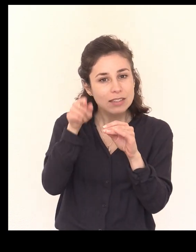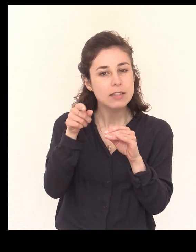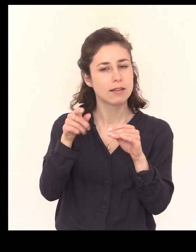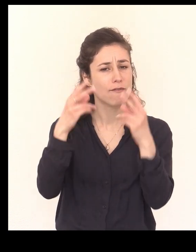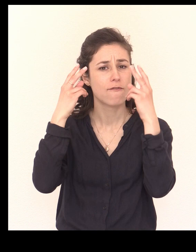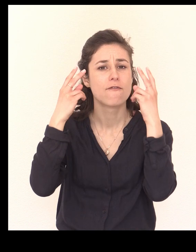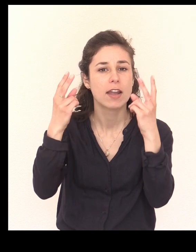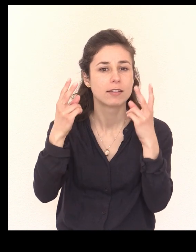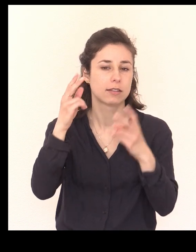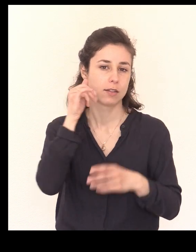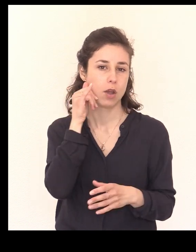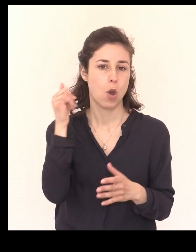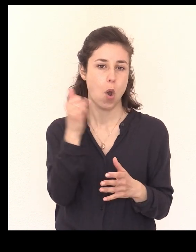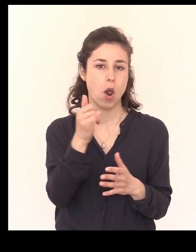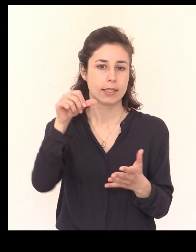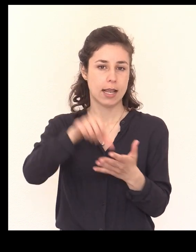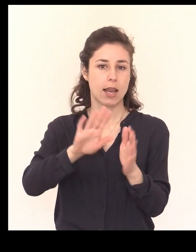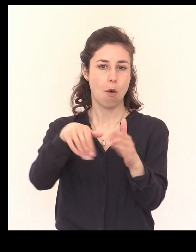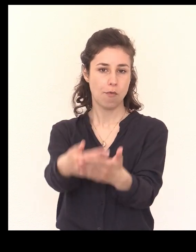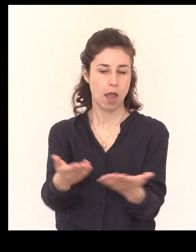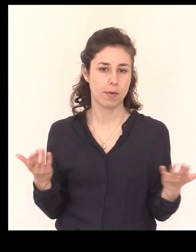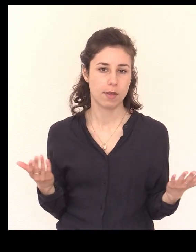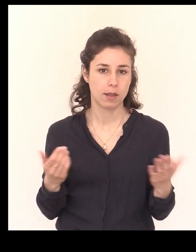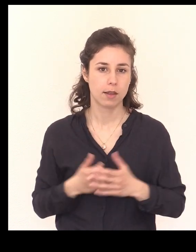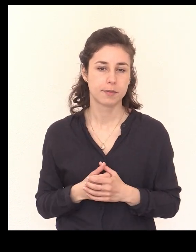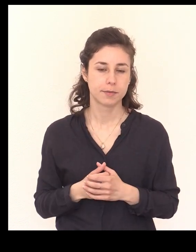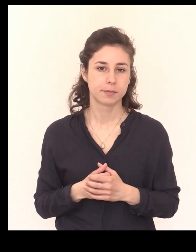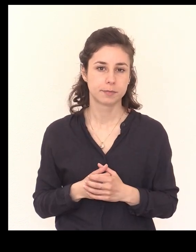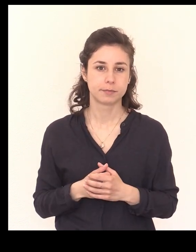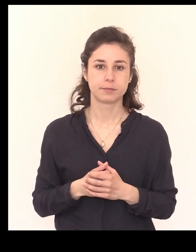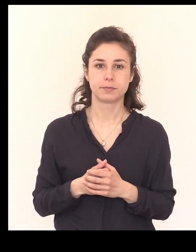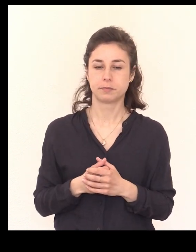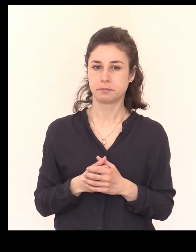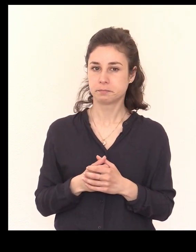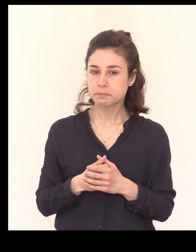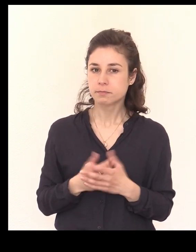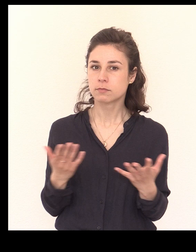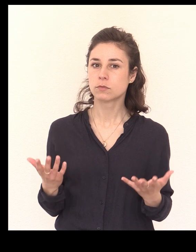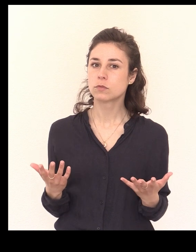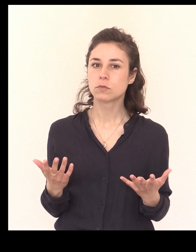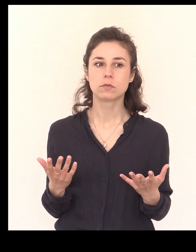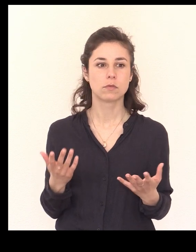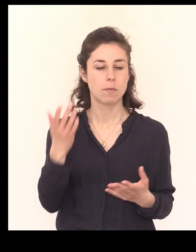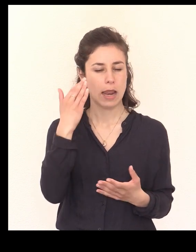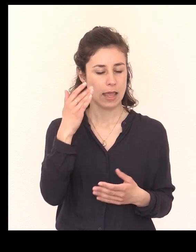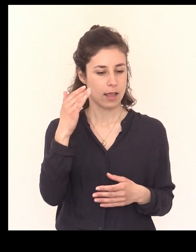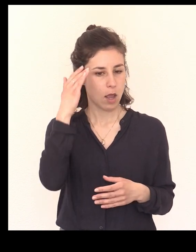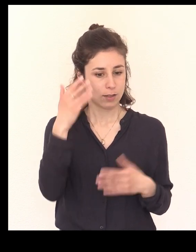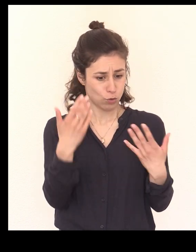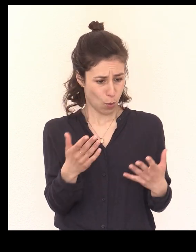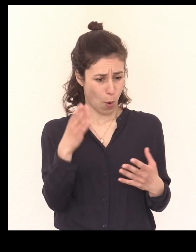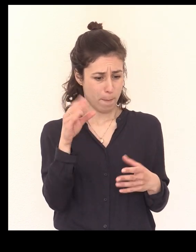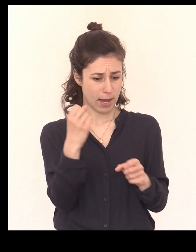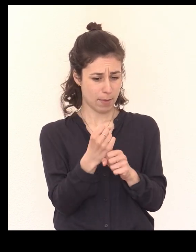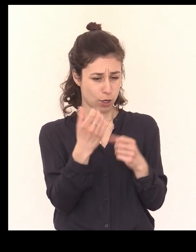und O in einem Callcenter. Und wenn ich mir dann überlege, dass ein Mitarbeiter